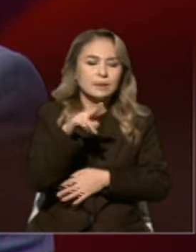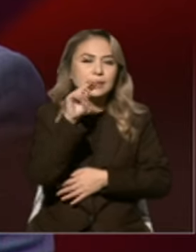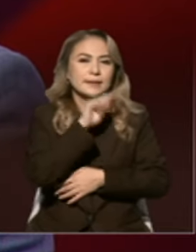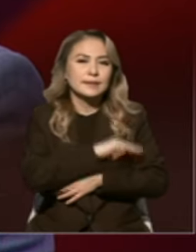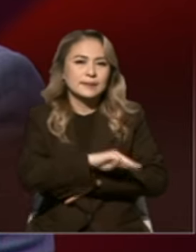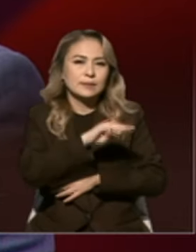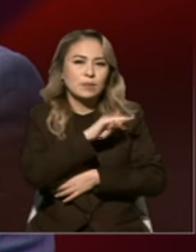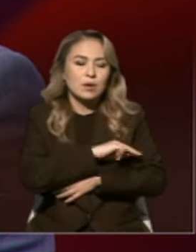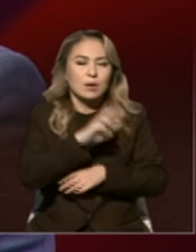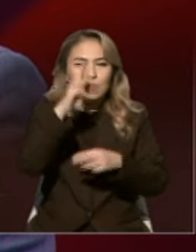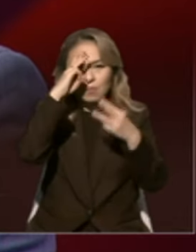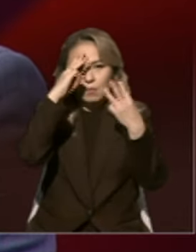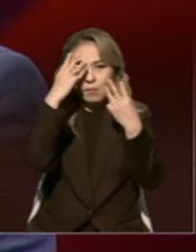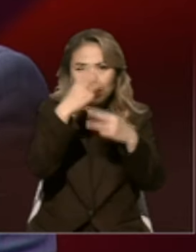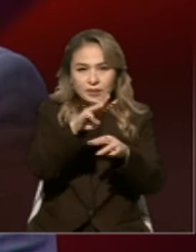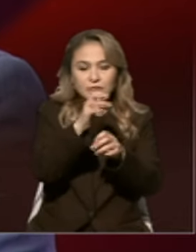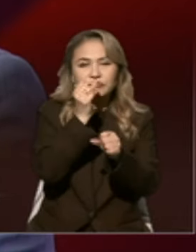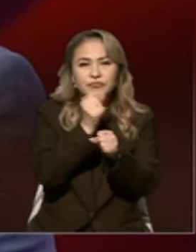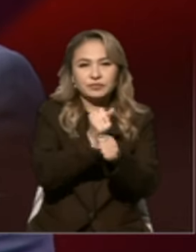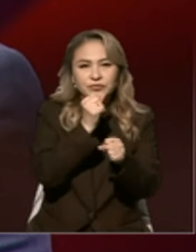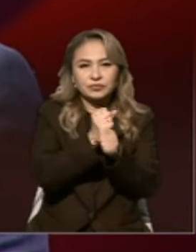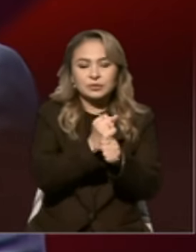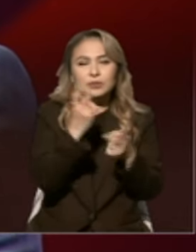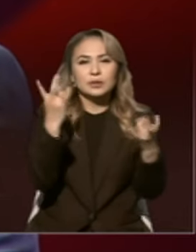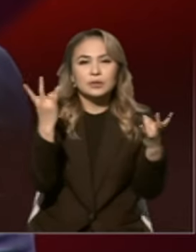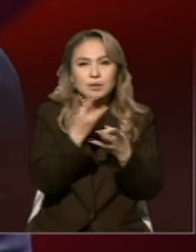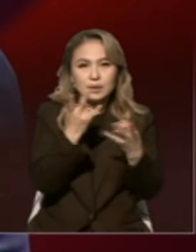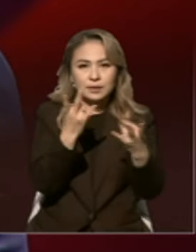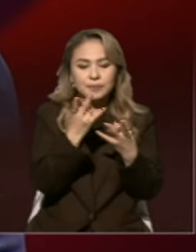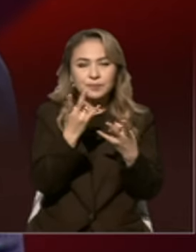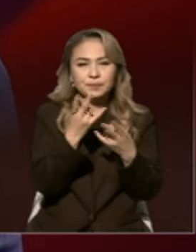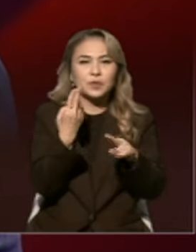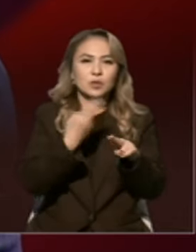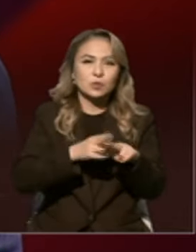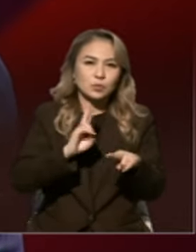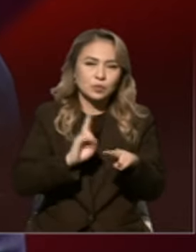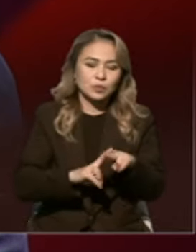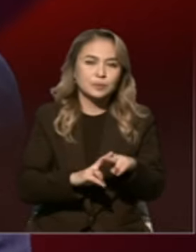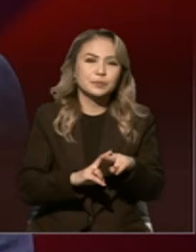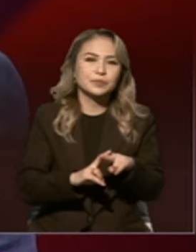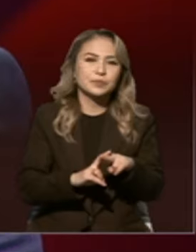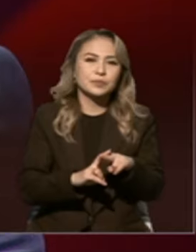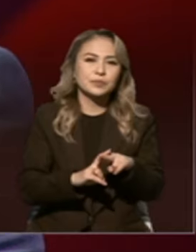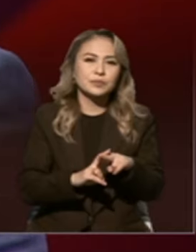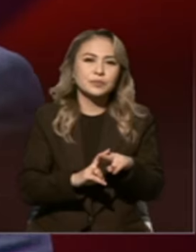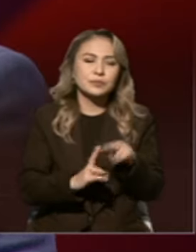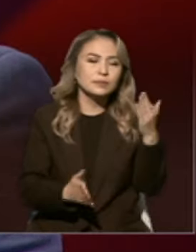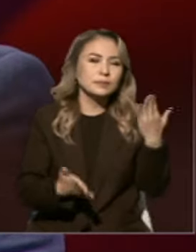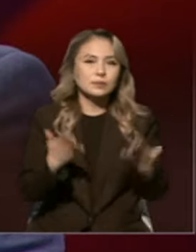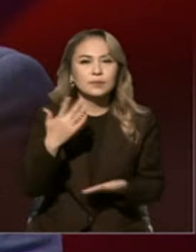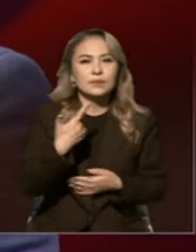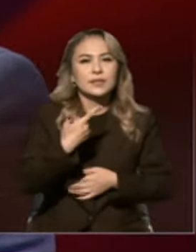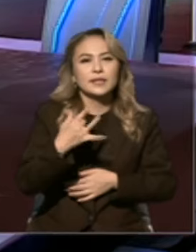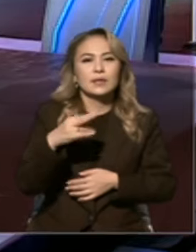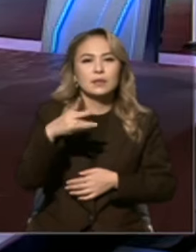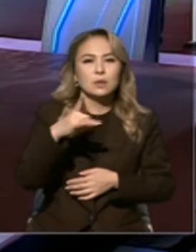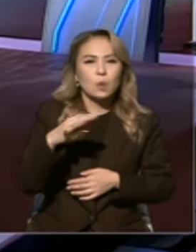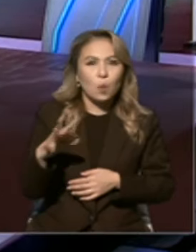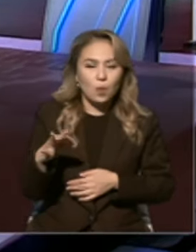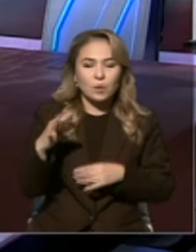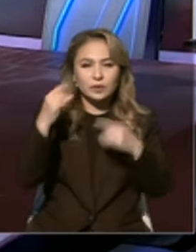қызметін мысалға модернизациялау мәселесін қатты қолға алу керек. Сосын мынау жаңағындай, если гидротехникалық